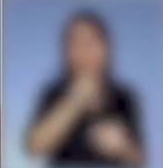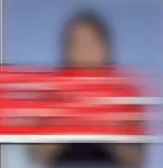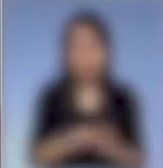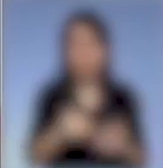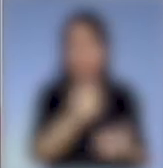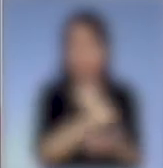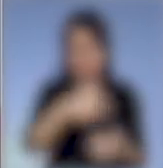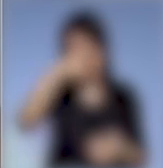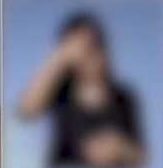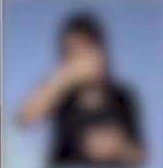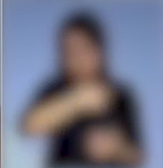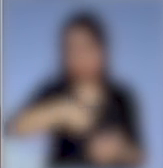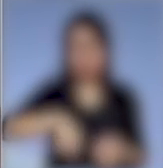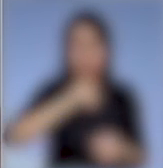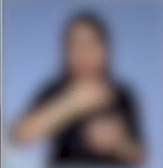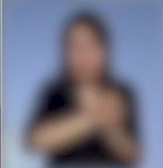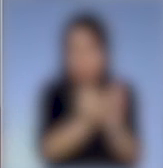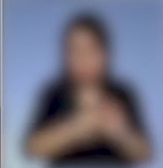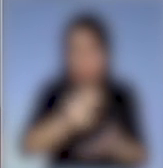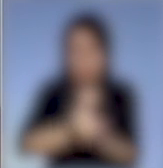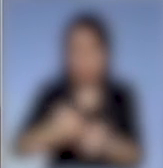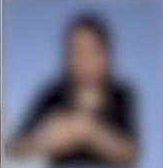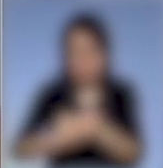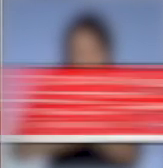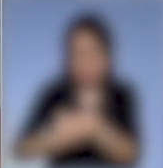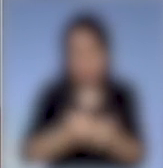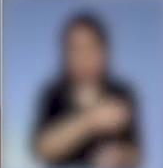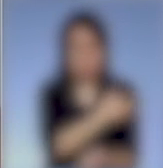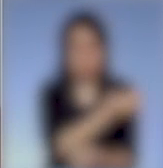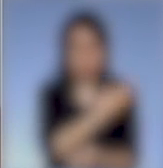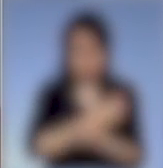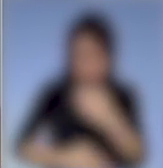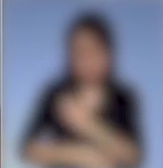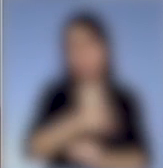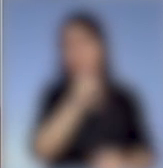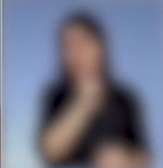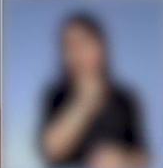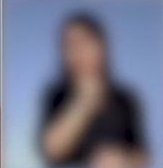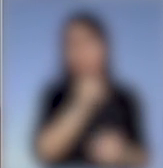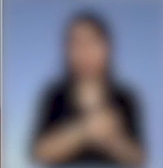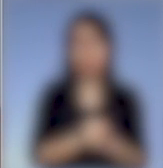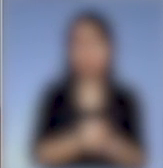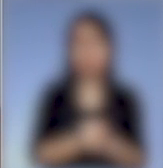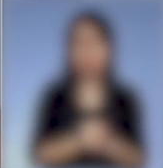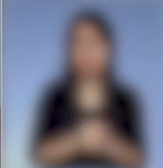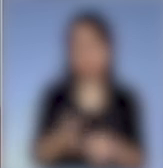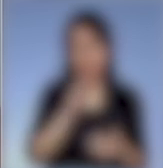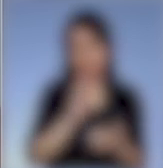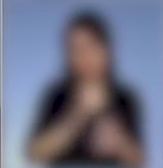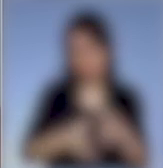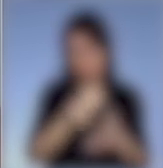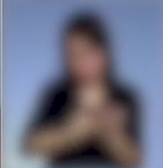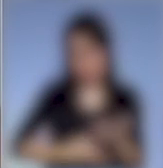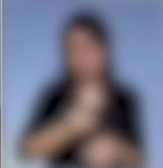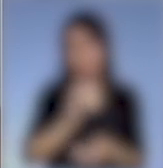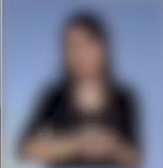席，肢體推撞導致保安人員受傷等，張張凌神，違反議事規則。